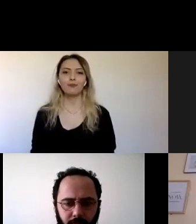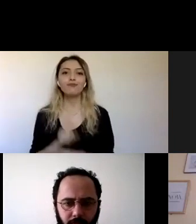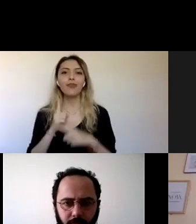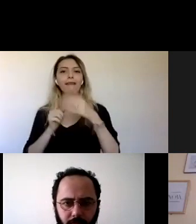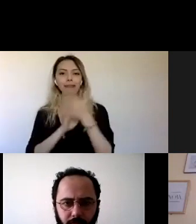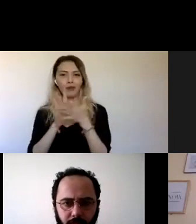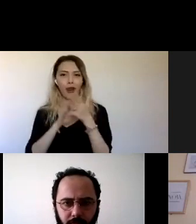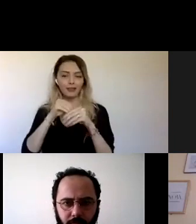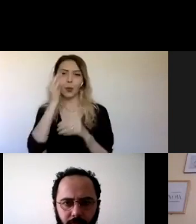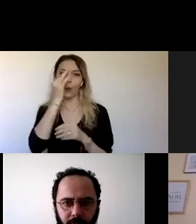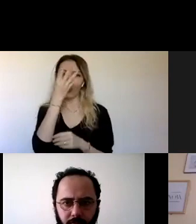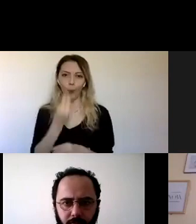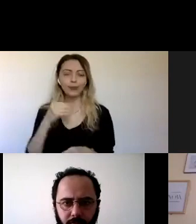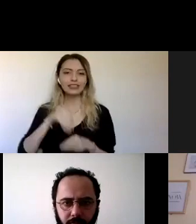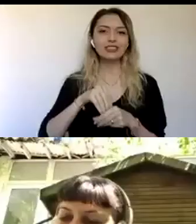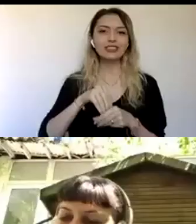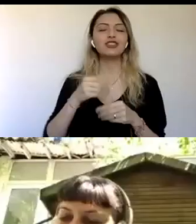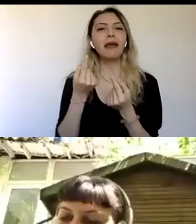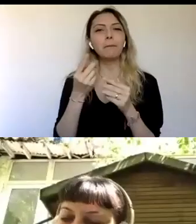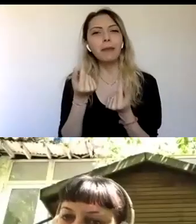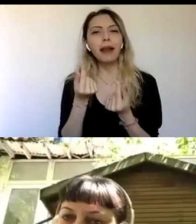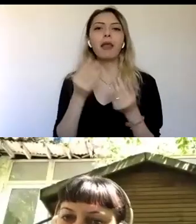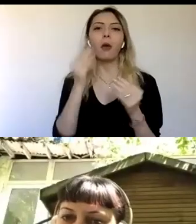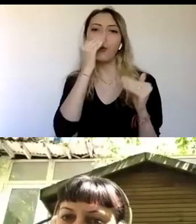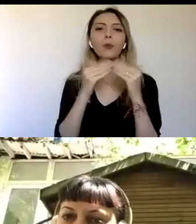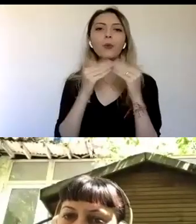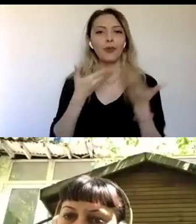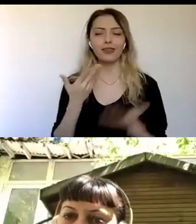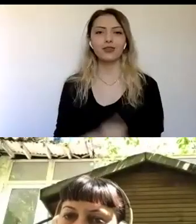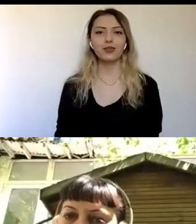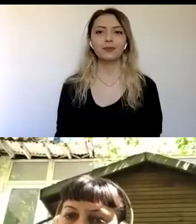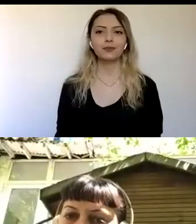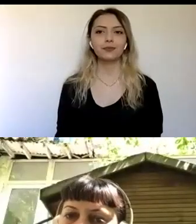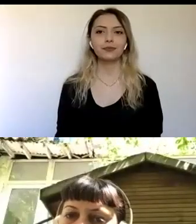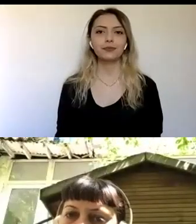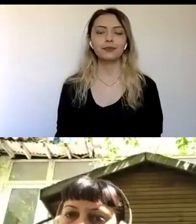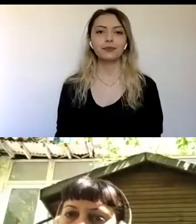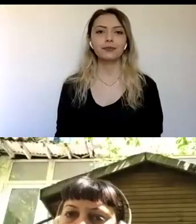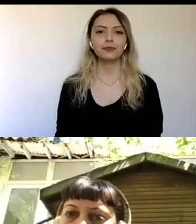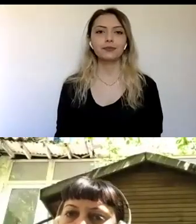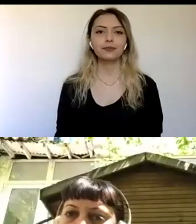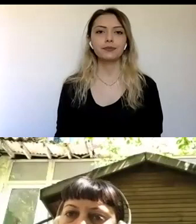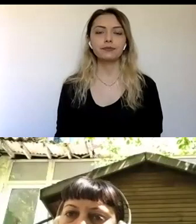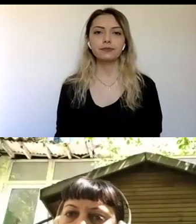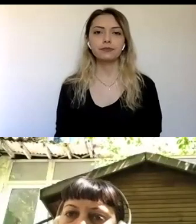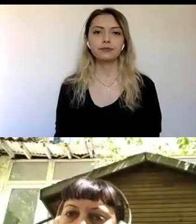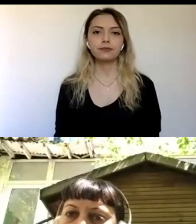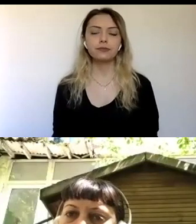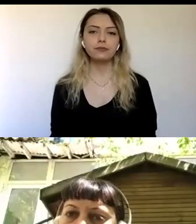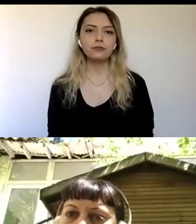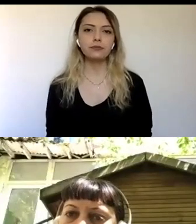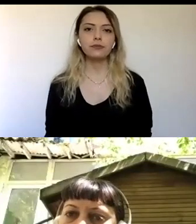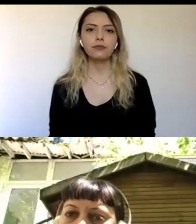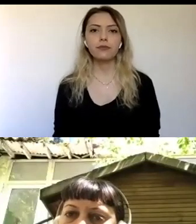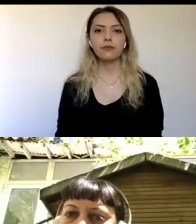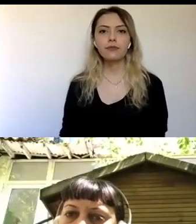olsun diye işaretli bir tercümesinde. Ama hani bu anlatırkenki derdim birazcık aslında bu tarz araçları birazcık